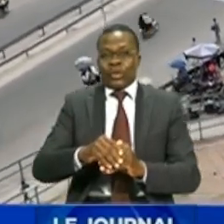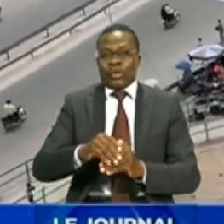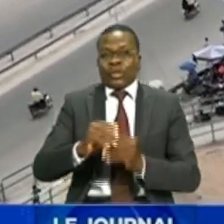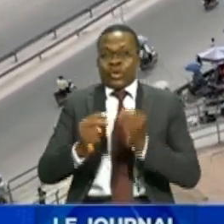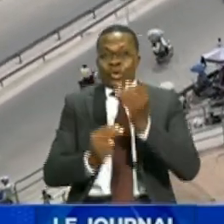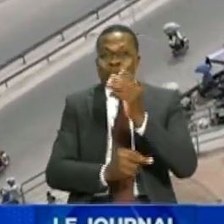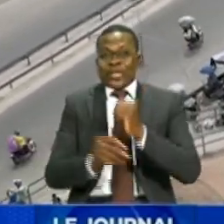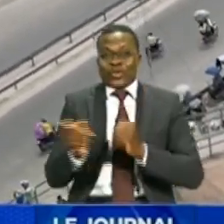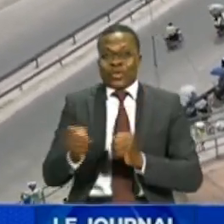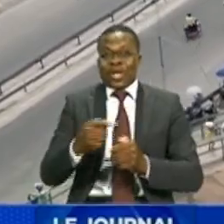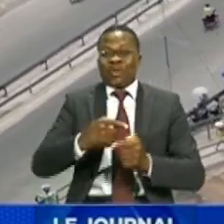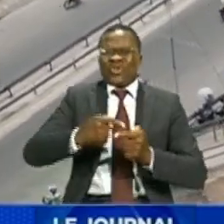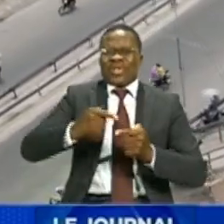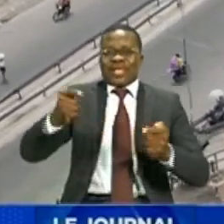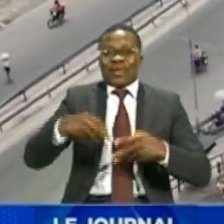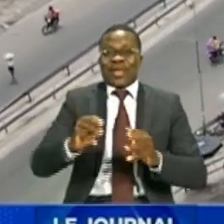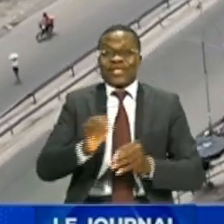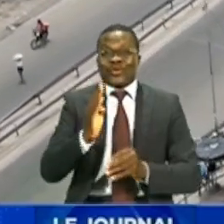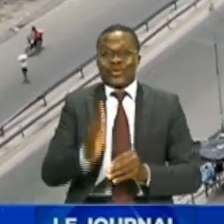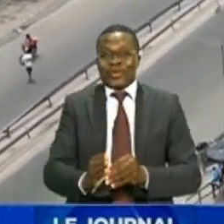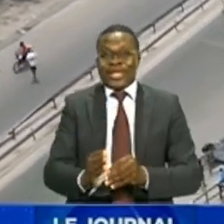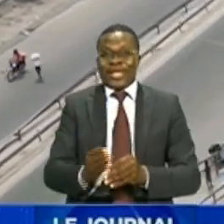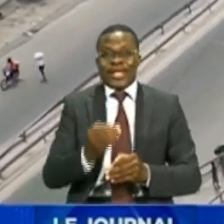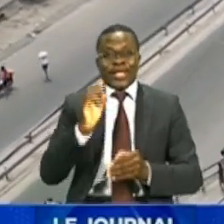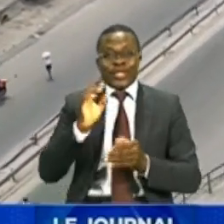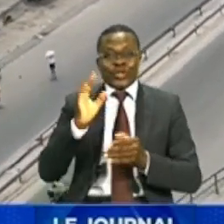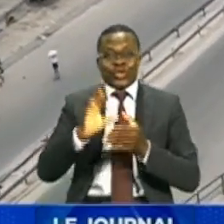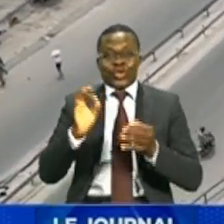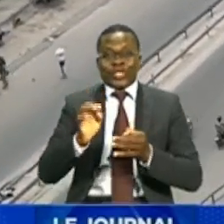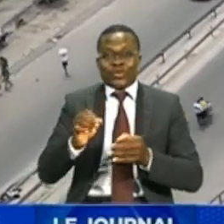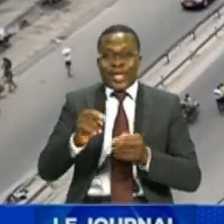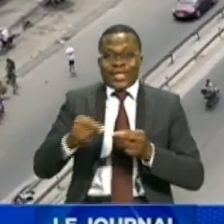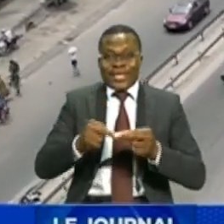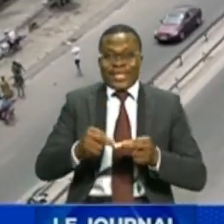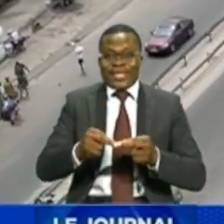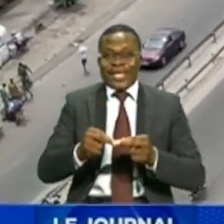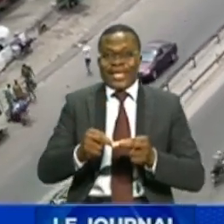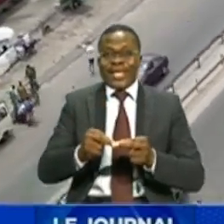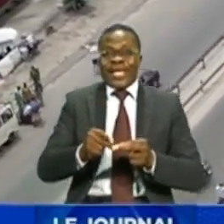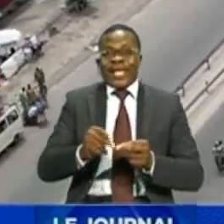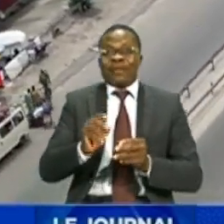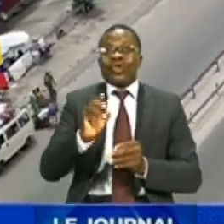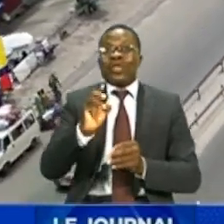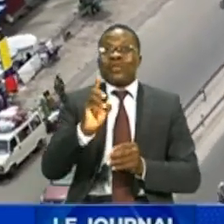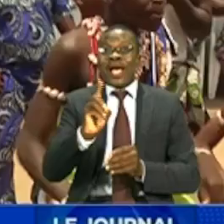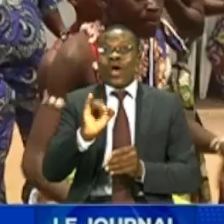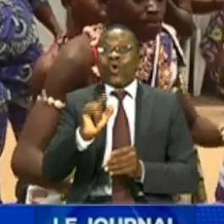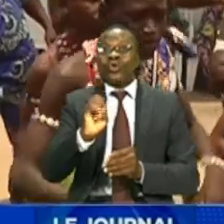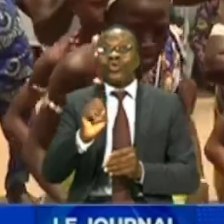Dantokba, plus grand marché du Bénin, son histoire reste liée à la divinité Dan.